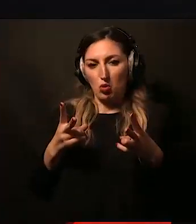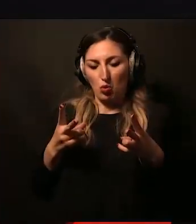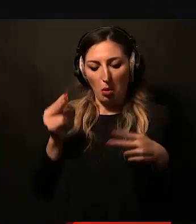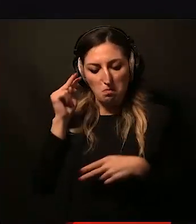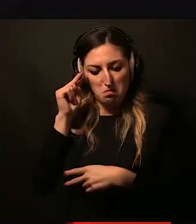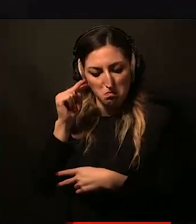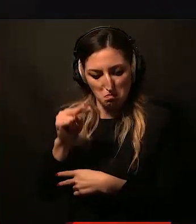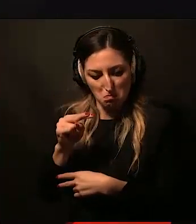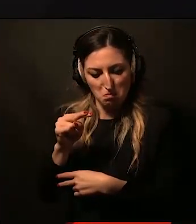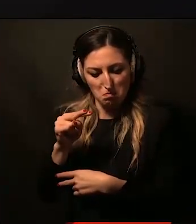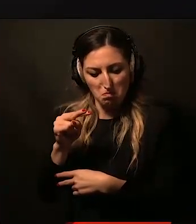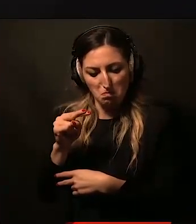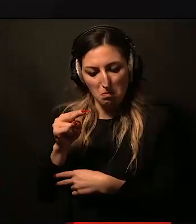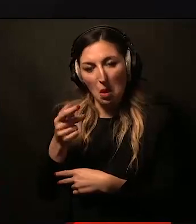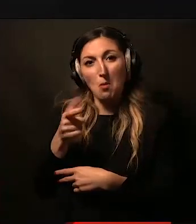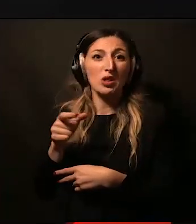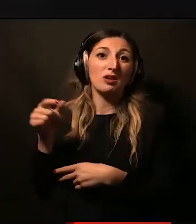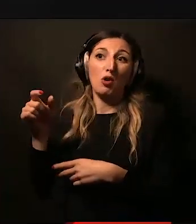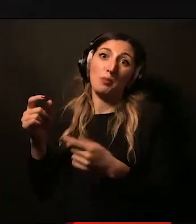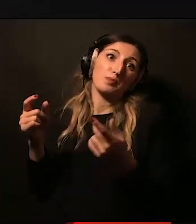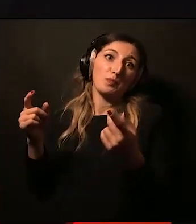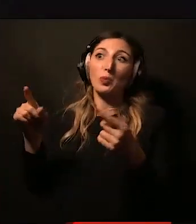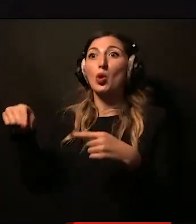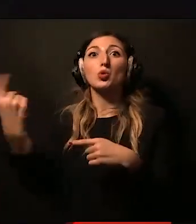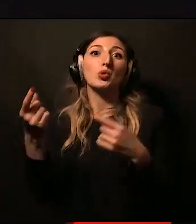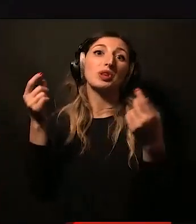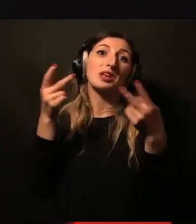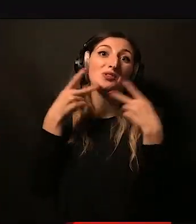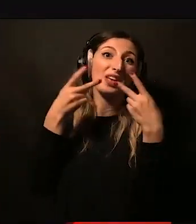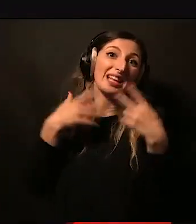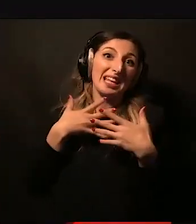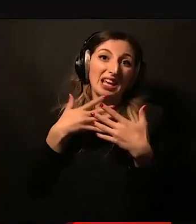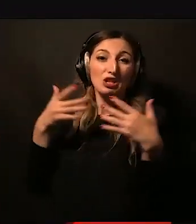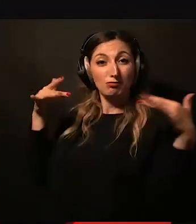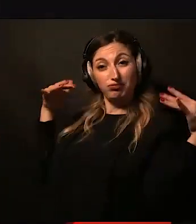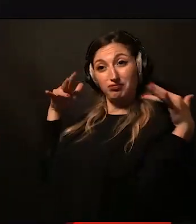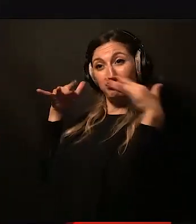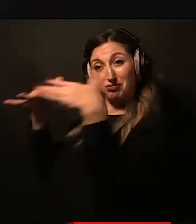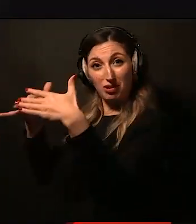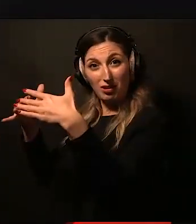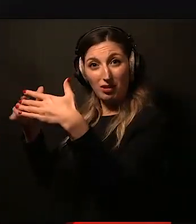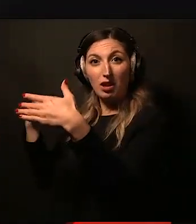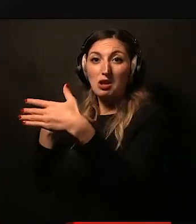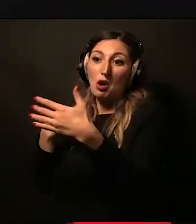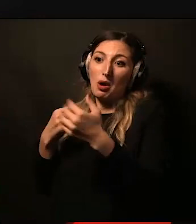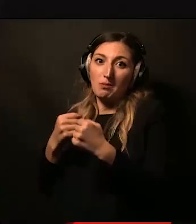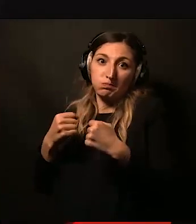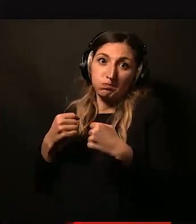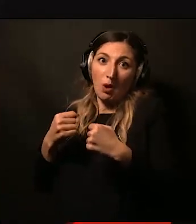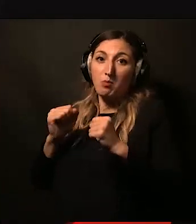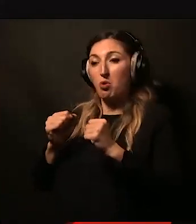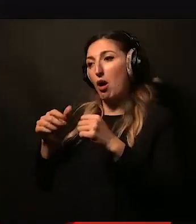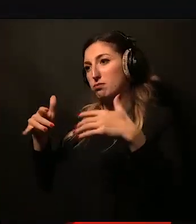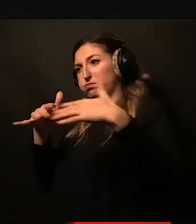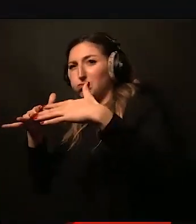slancio di libertà col mio ingombro e la maestra deve essersi resa conto che qualcosa non ha andava che qualcosa non stava